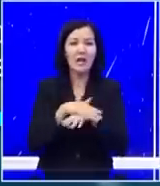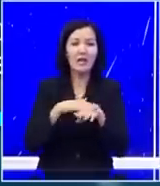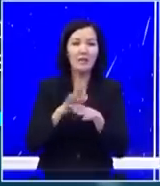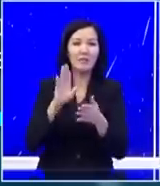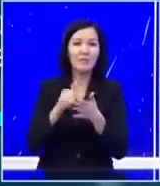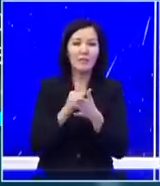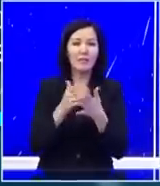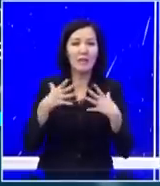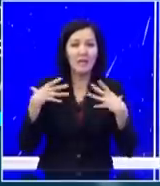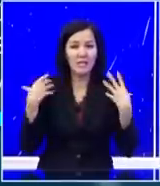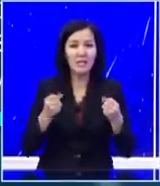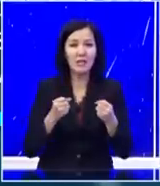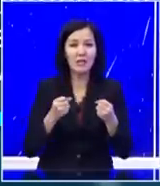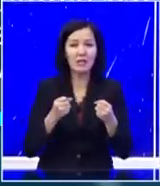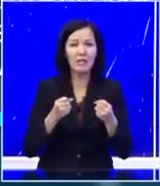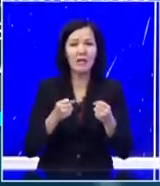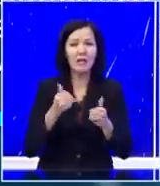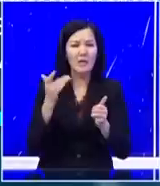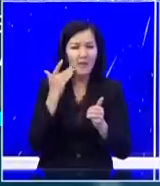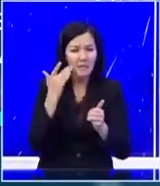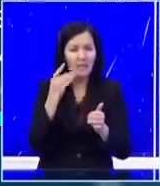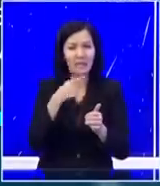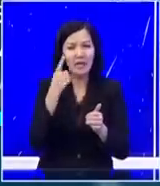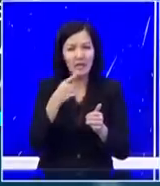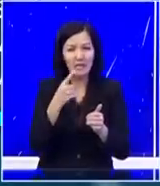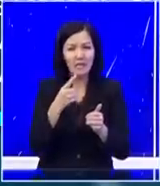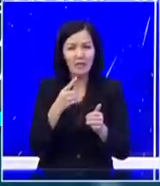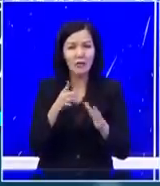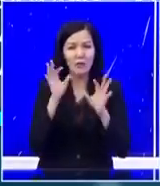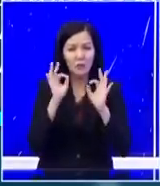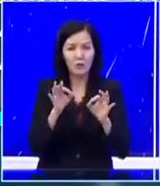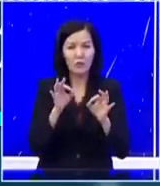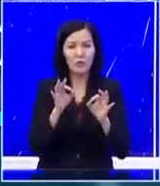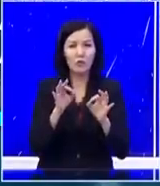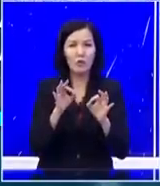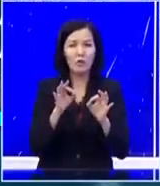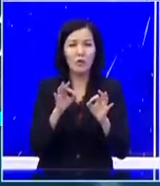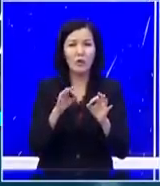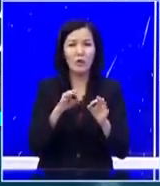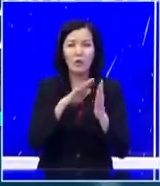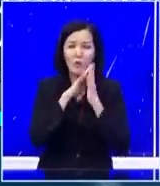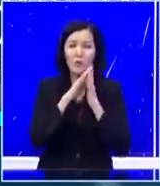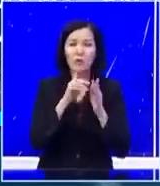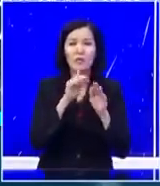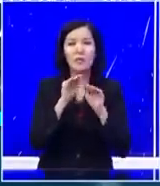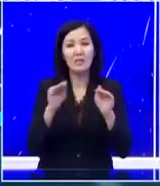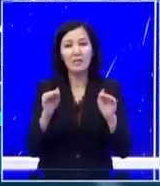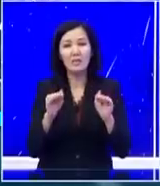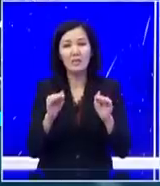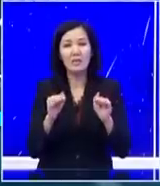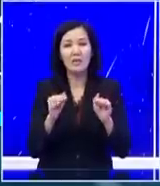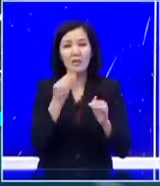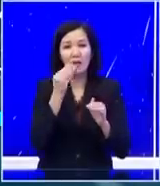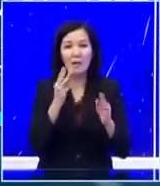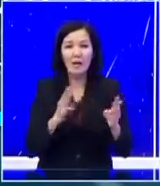халқымыздың басты байлық денсаулық деп бір ауыз сөзбен айта салған даналығына бас едім. Ұйқы тыныш, тәбетің жақсы боп, ертеңгісін